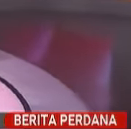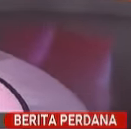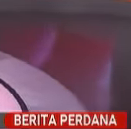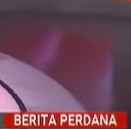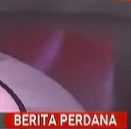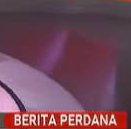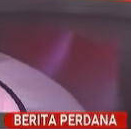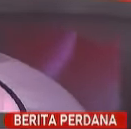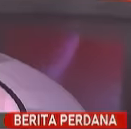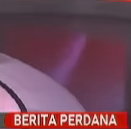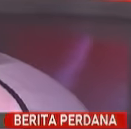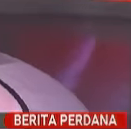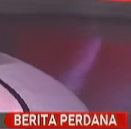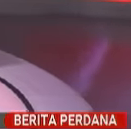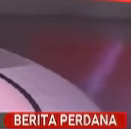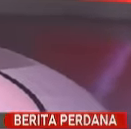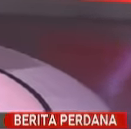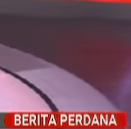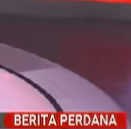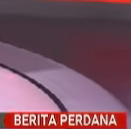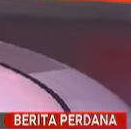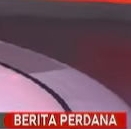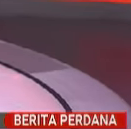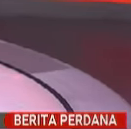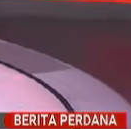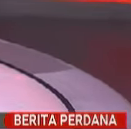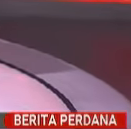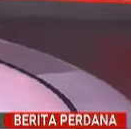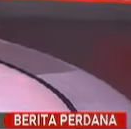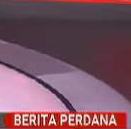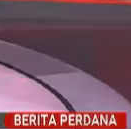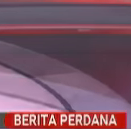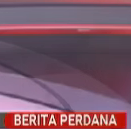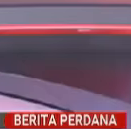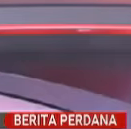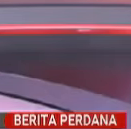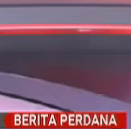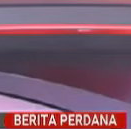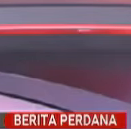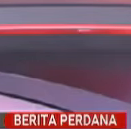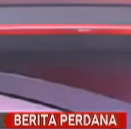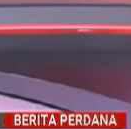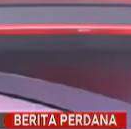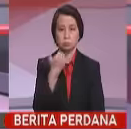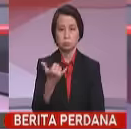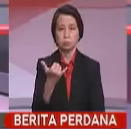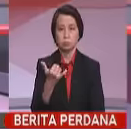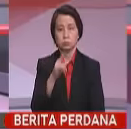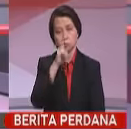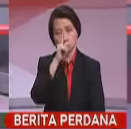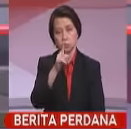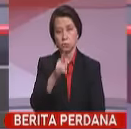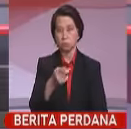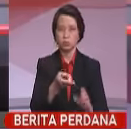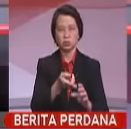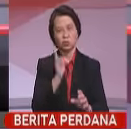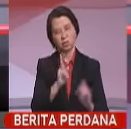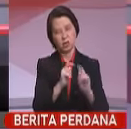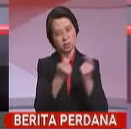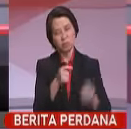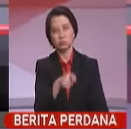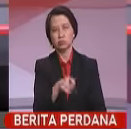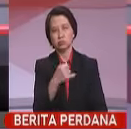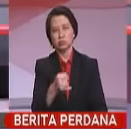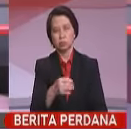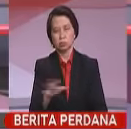Terima kasih Kamal dan juga Mac. Kita mulakan dengan sukan tempatan. Penyeram Perak, Syarif Fikri kini hampir pasti meninggalkan pasukan